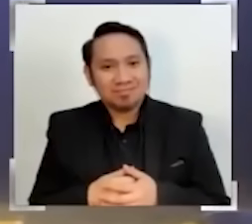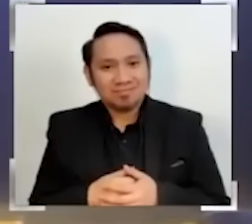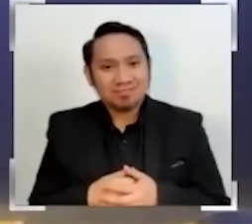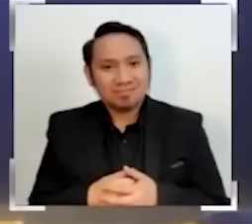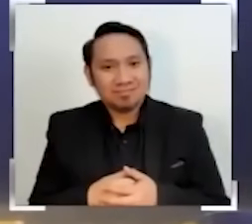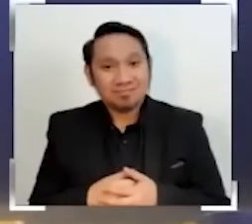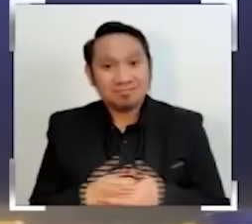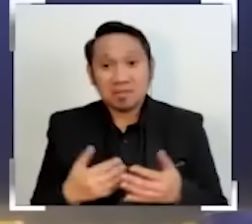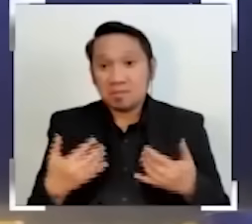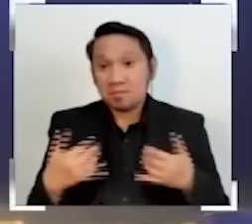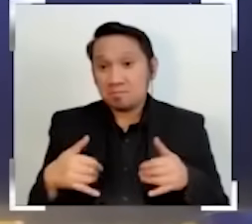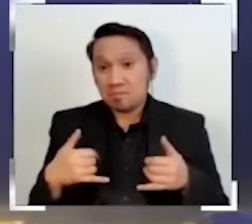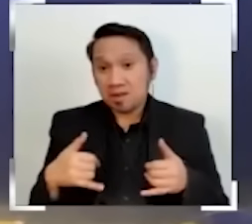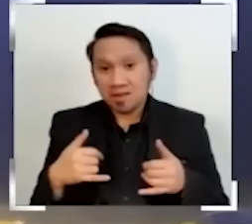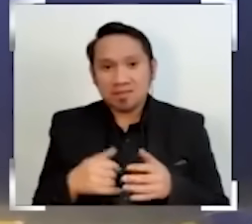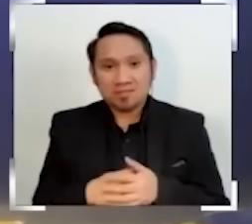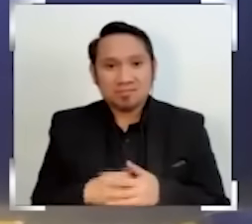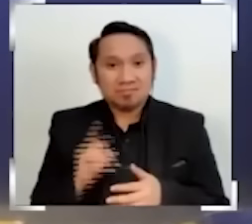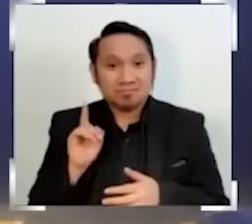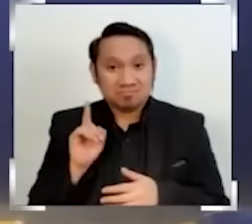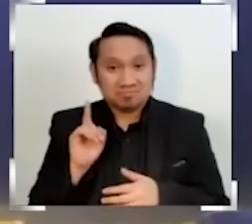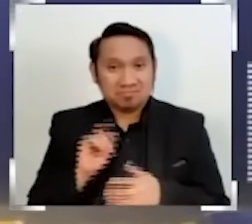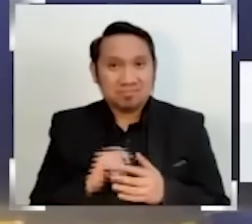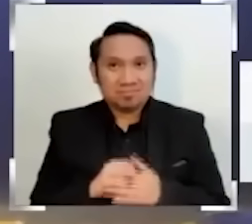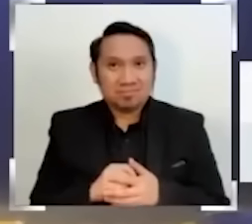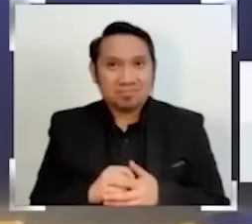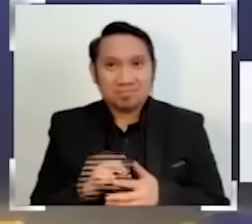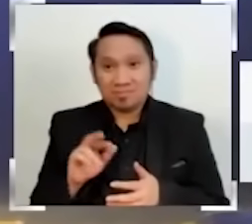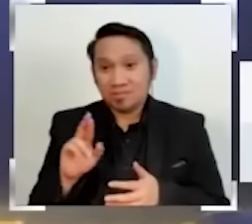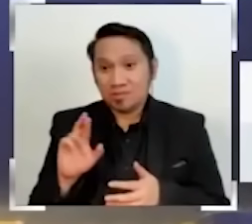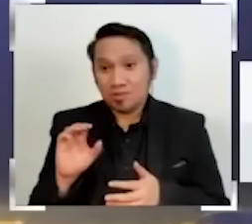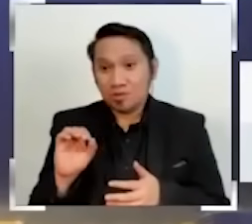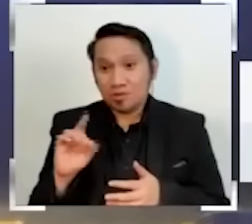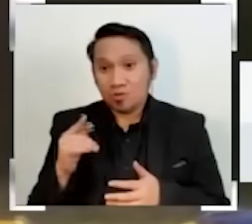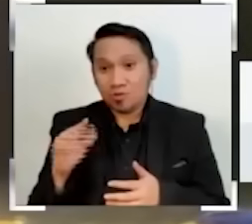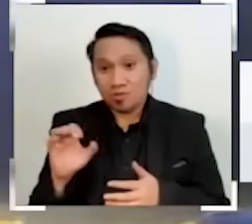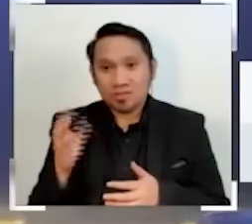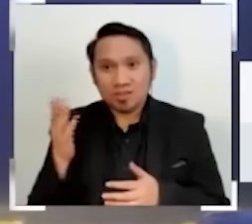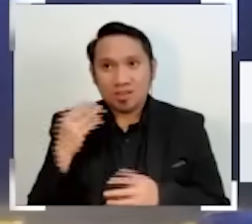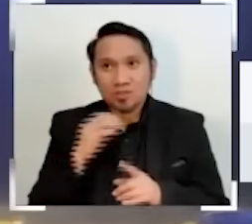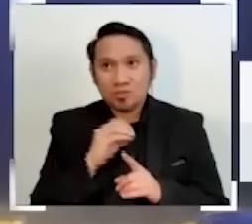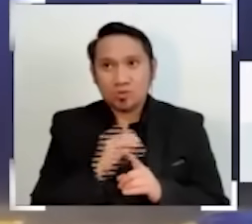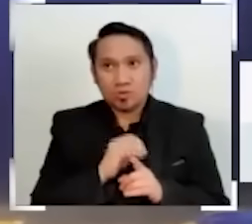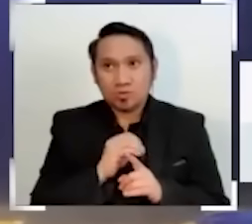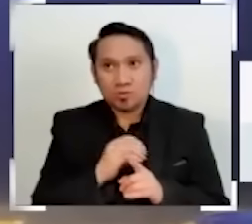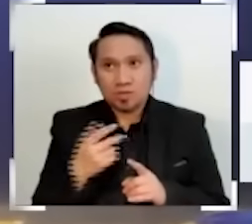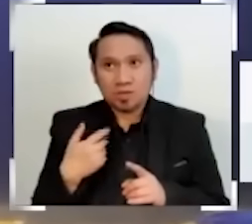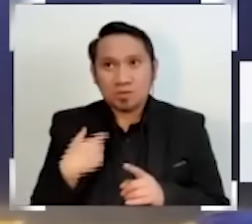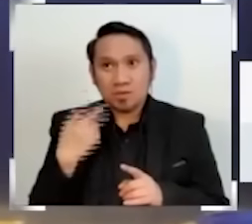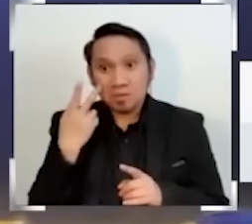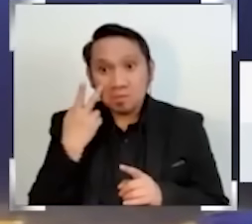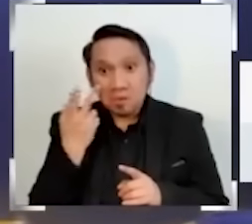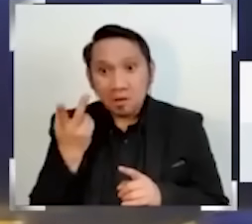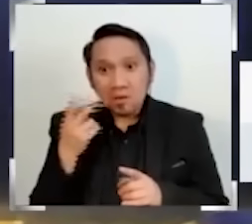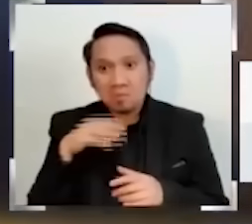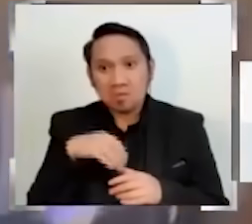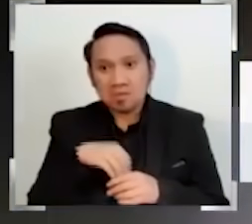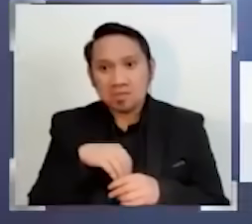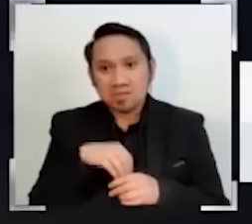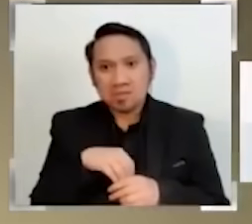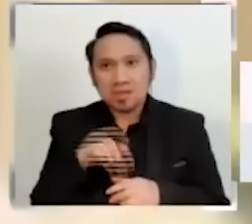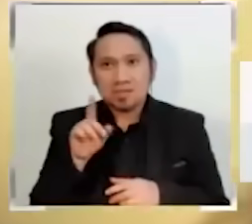Maglalaro lang dapat sa isang arcade game si Rog nitong Oktubre nang biglang may makita sa loob ng booth.